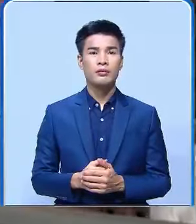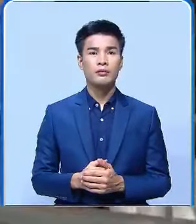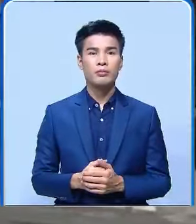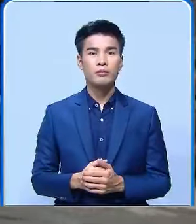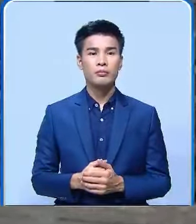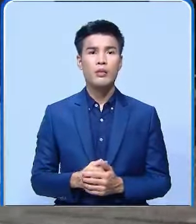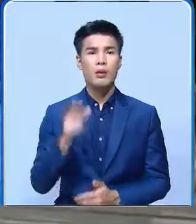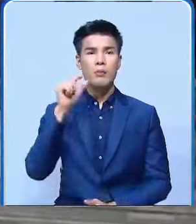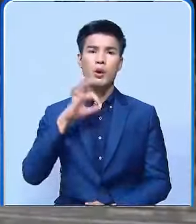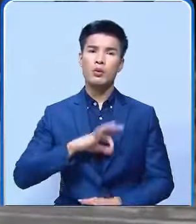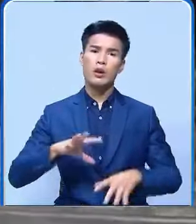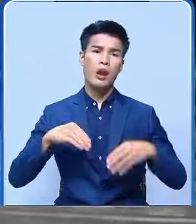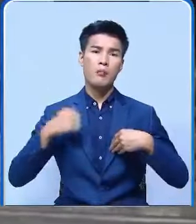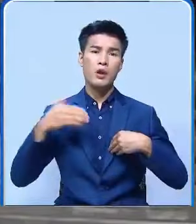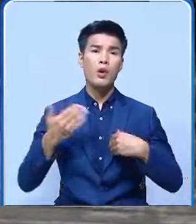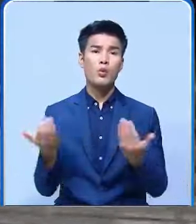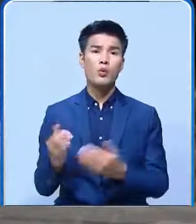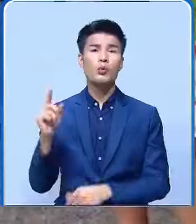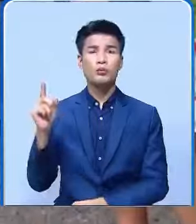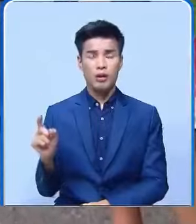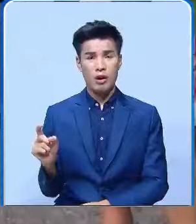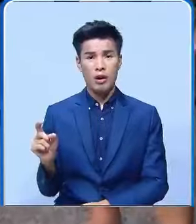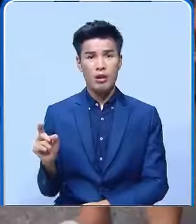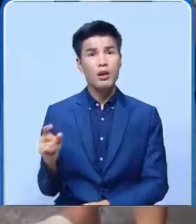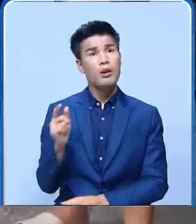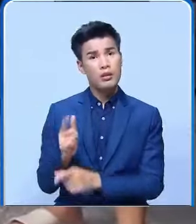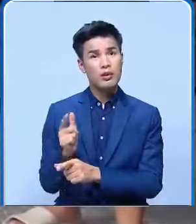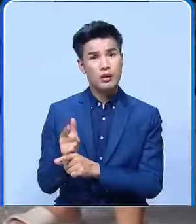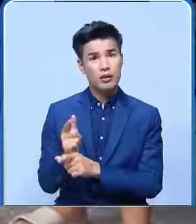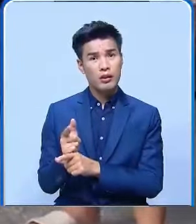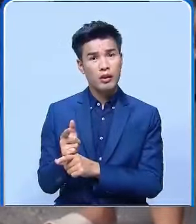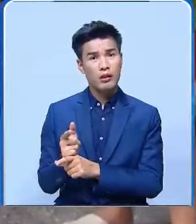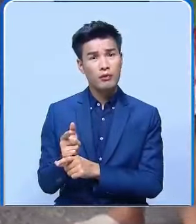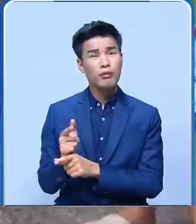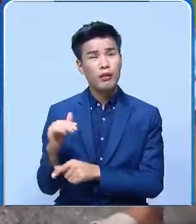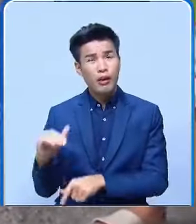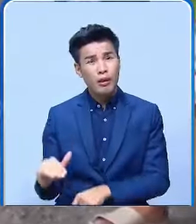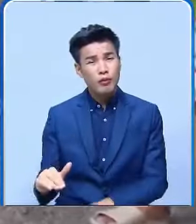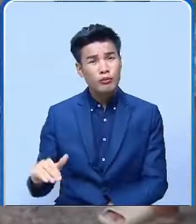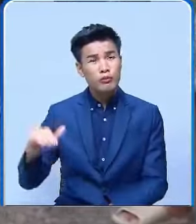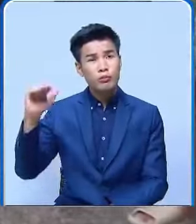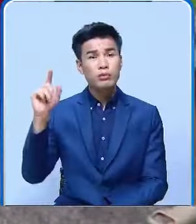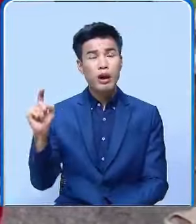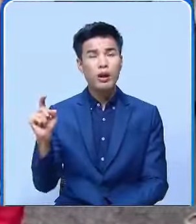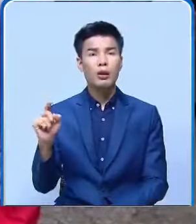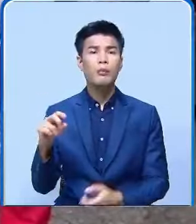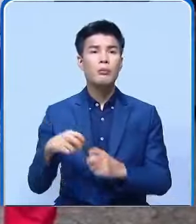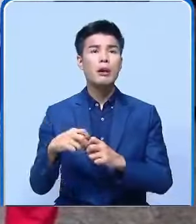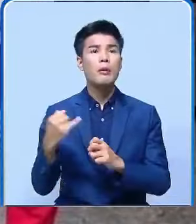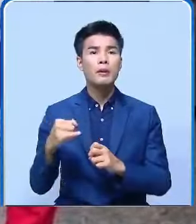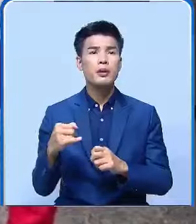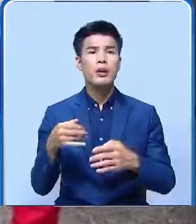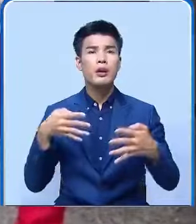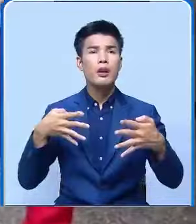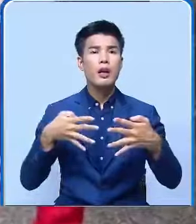แม่รับไม่ได้ครับคุณผู้ชมที่ต้องมาเสียชีวิตแบบนี้แม่บอกว่าเลี้ยงลูกมาตีนเท่าฝาหอยอ ่ะ แล้วมาตายกับเรื่องแบบนี้นางสมหม